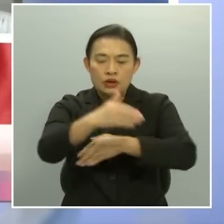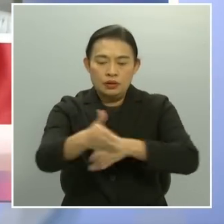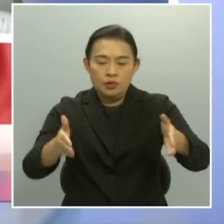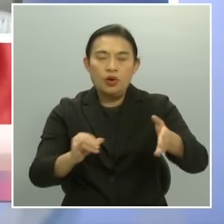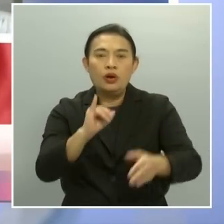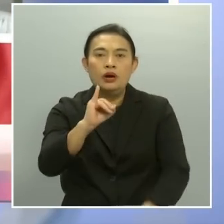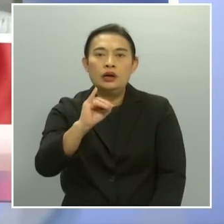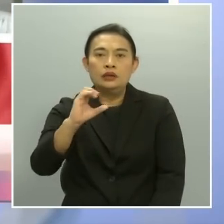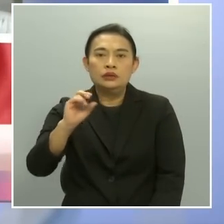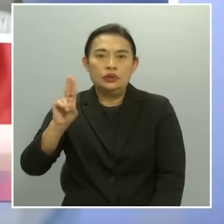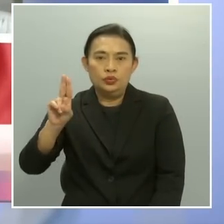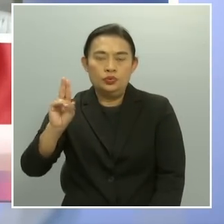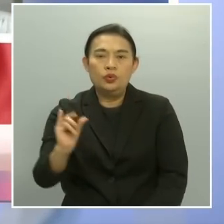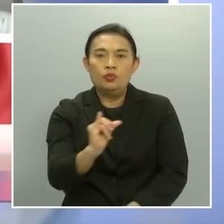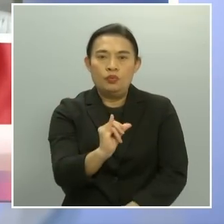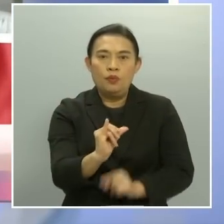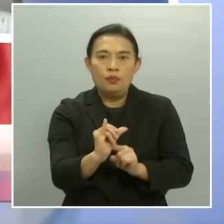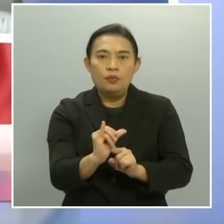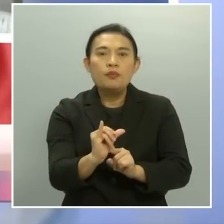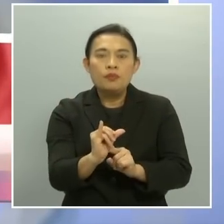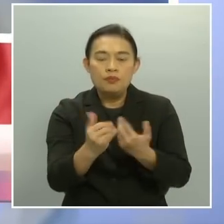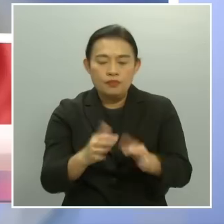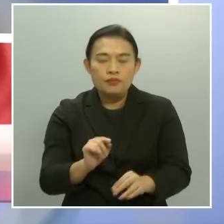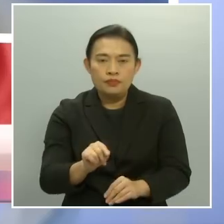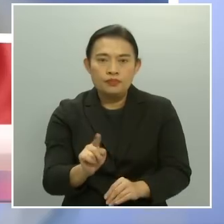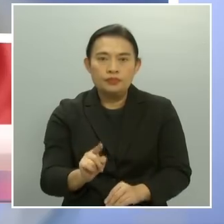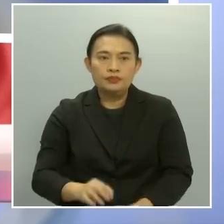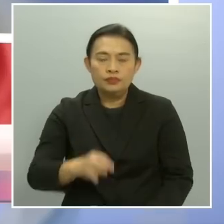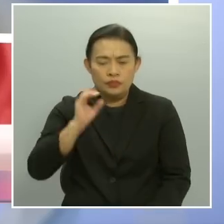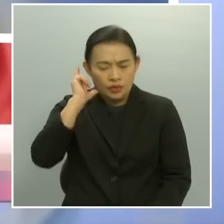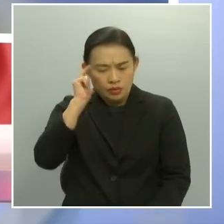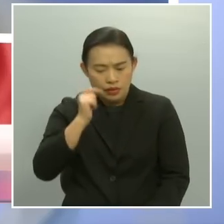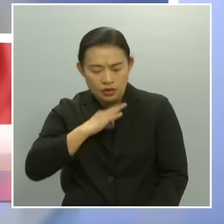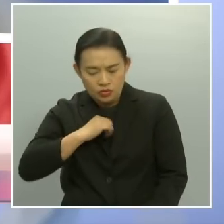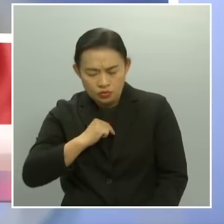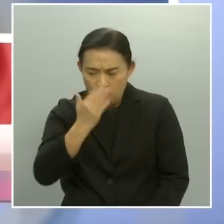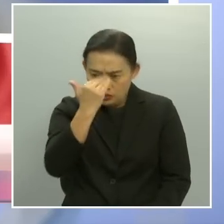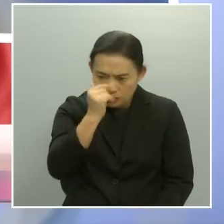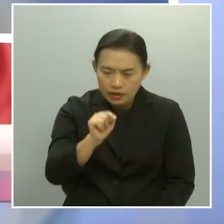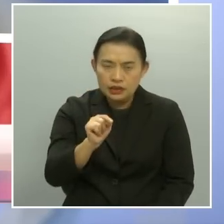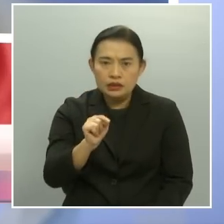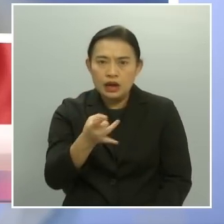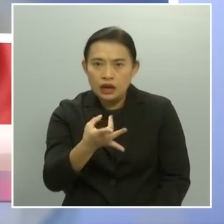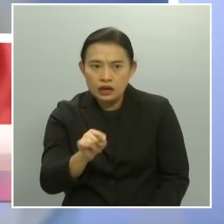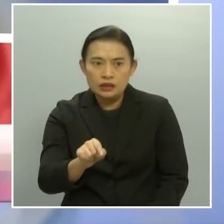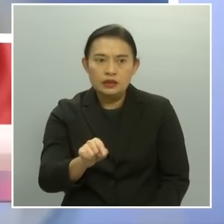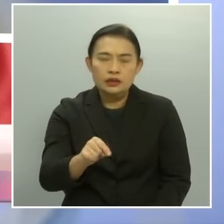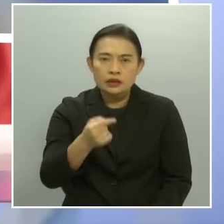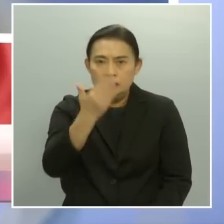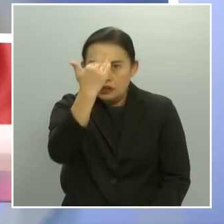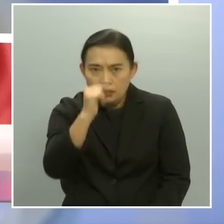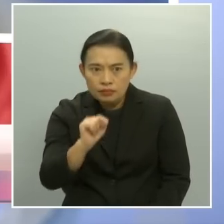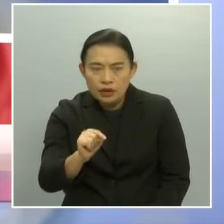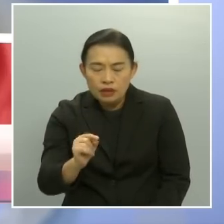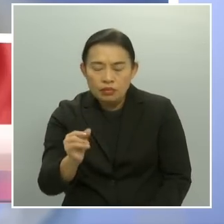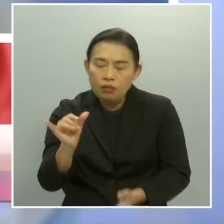ราะว่ามันอาจจะเกิดภาวะการช็อกหรืออะไรแต่ว่าแม่ก็ห่วงว่าเอ๊ะเขาเกิดอะไรขึ้นทำไมเขาถึงวู